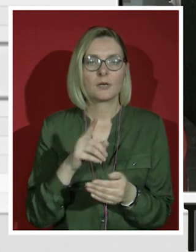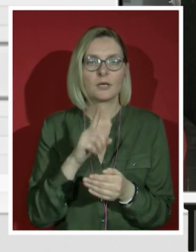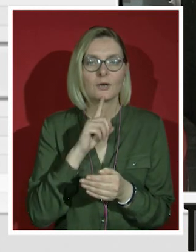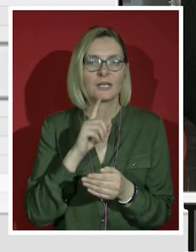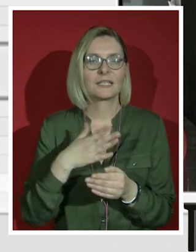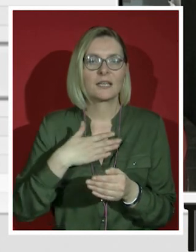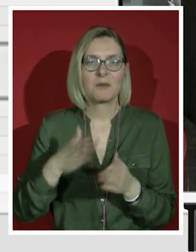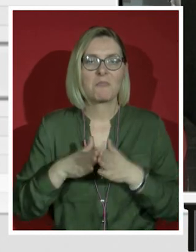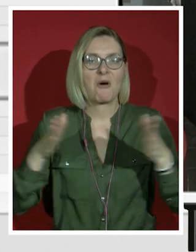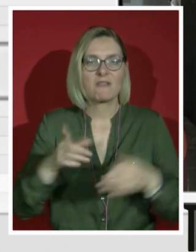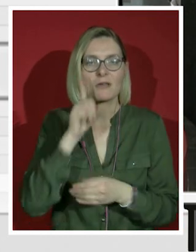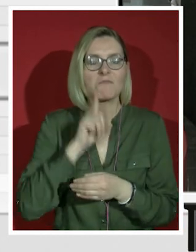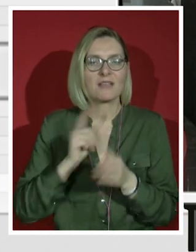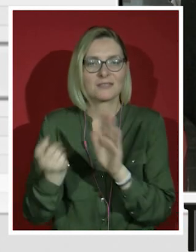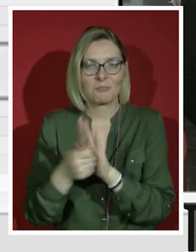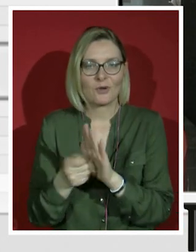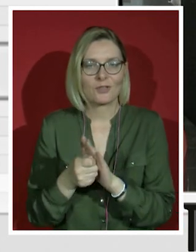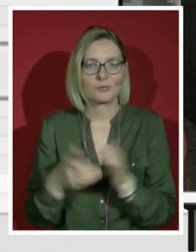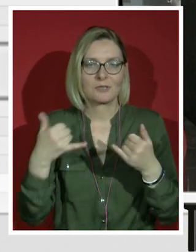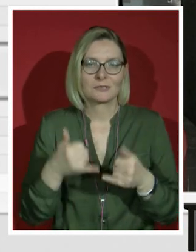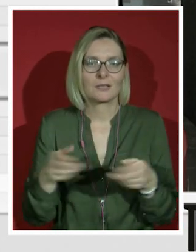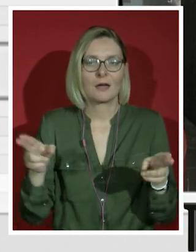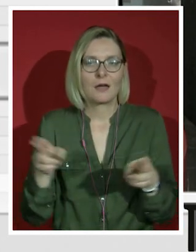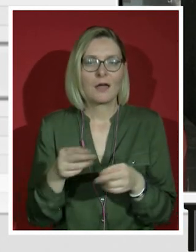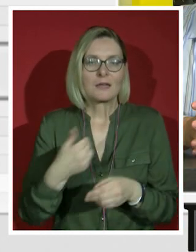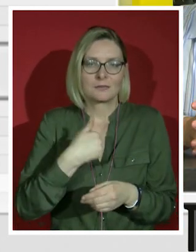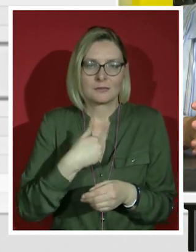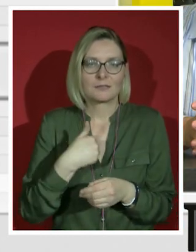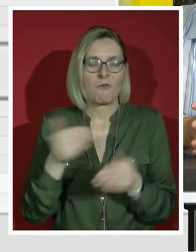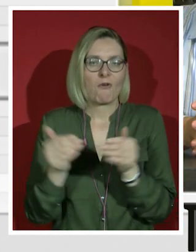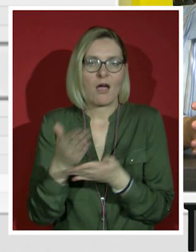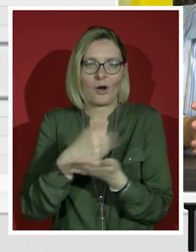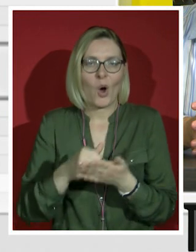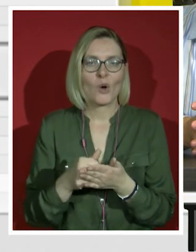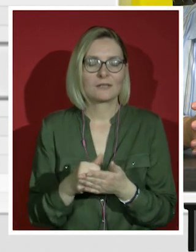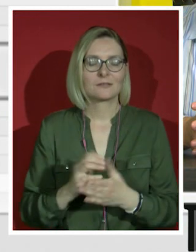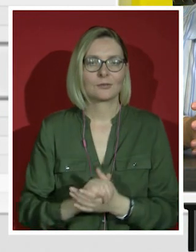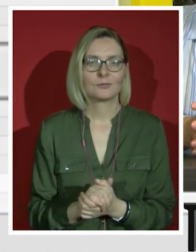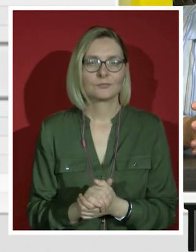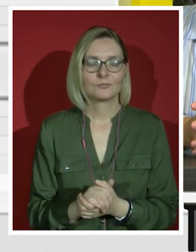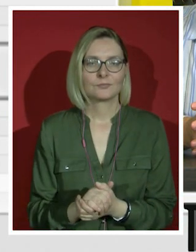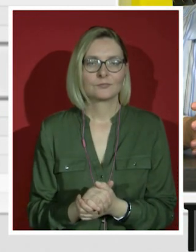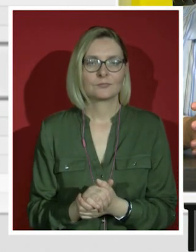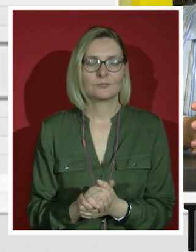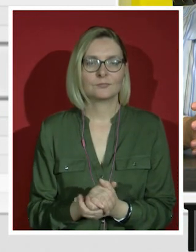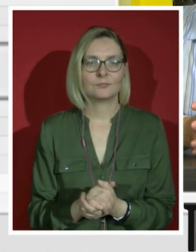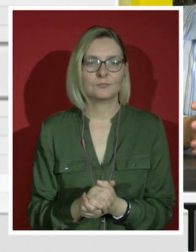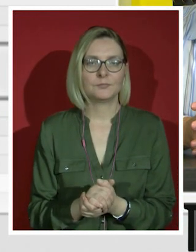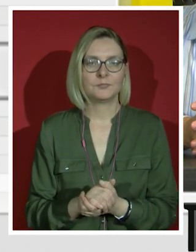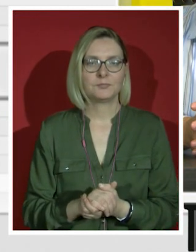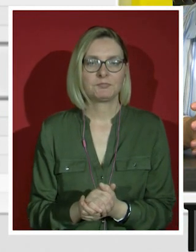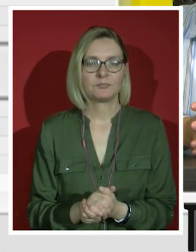продажба. Аха, значи само тогаш. Сега само за своја потреба. Сега за своја душа. За своја душа, наравно кажа. Така, сега